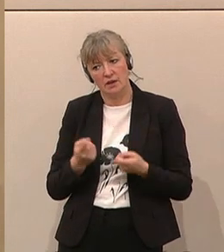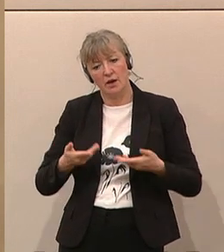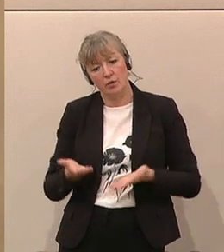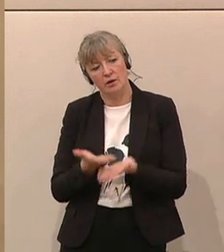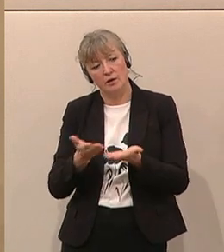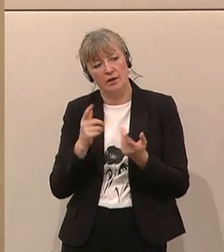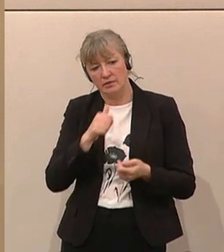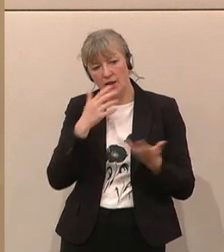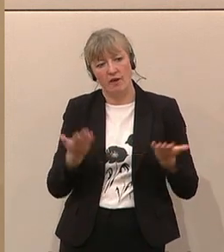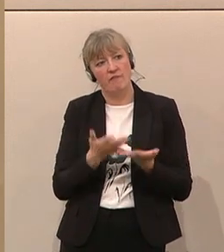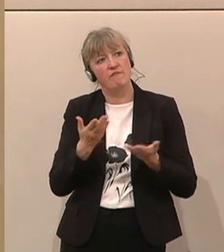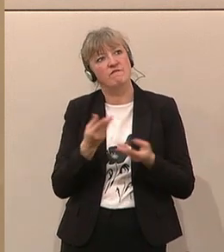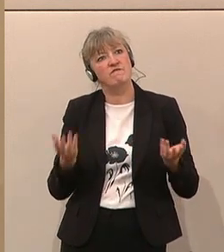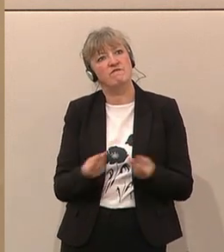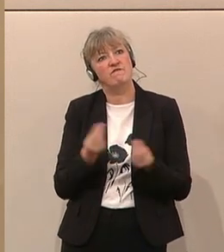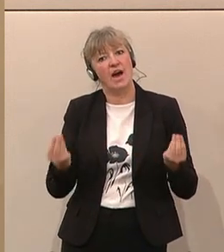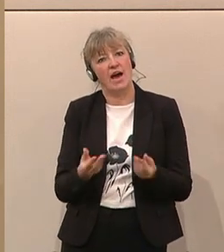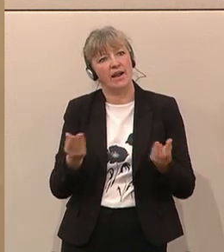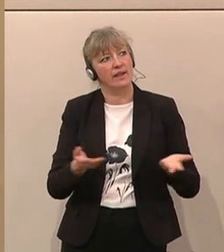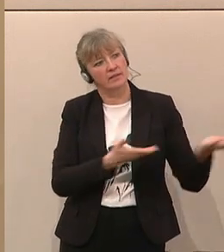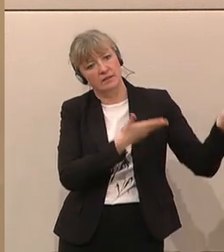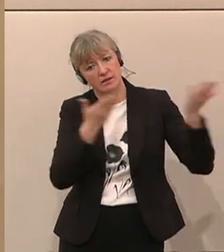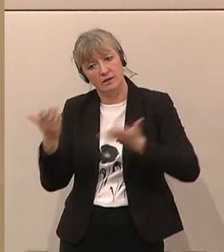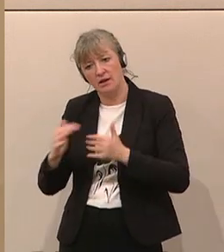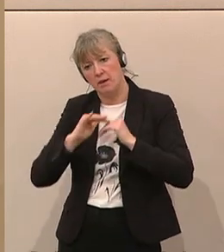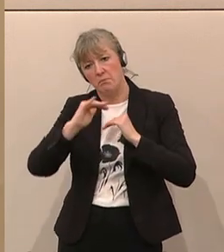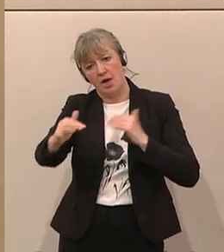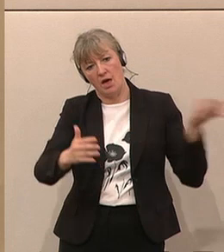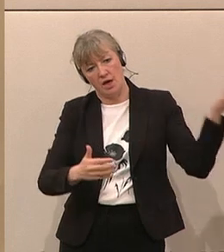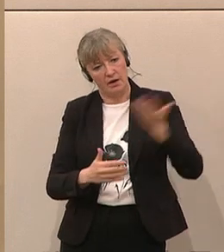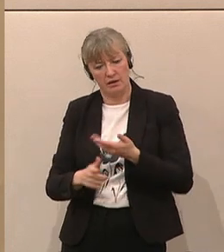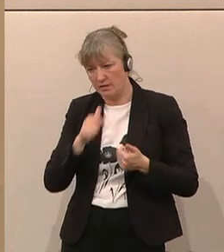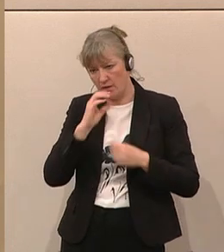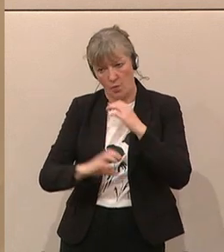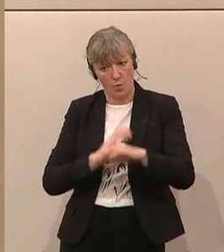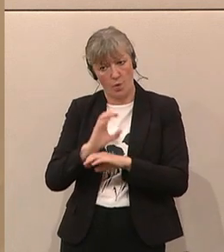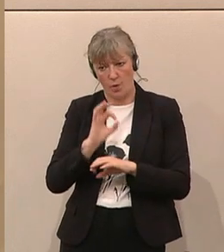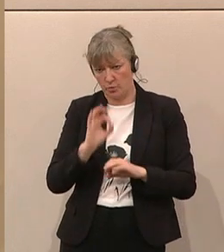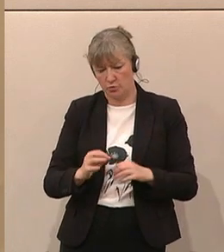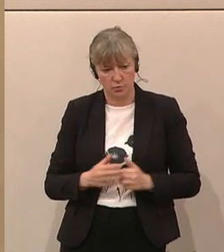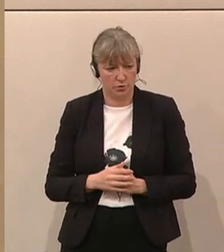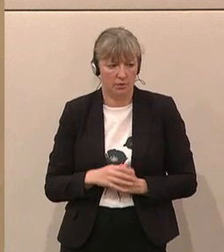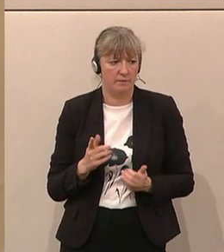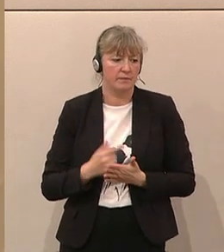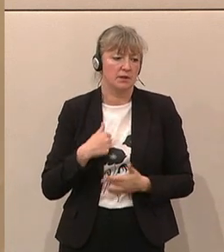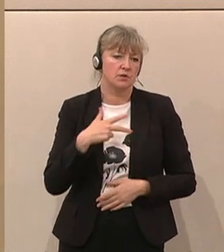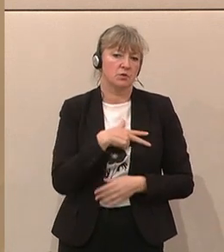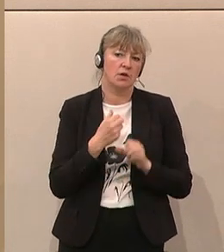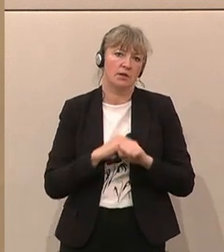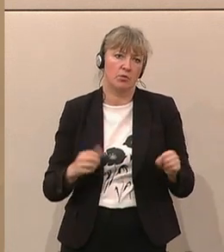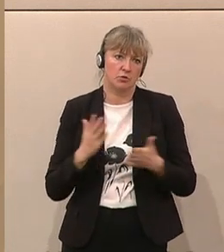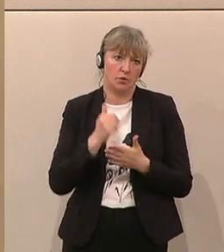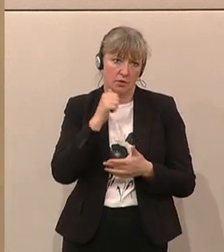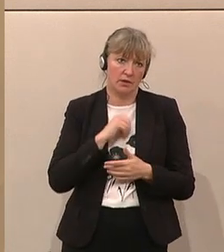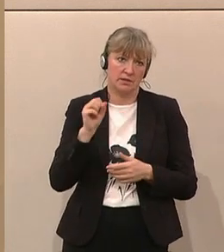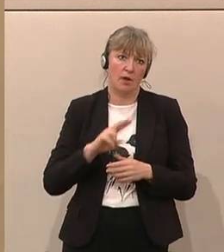nicht die Waren über Weltmeere zu schiffen. So sieht keine ökologische Zukunft aus. Wir Sozialdemokraten haben gestern